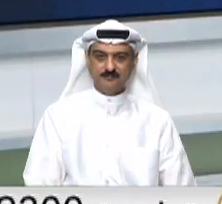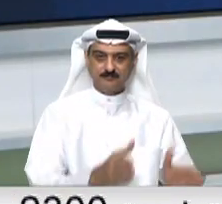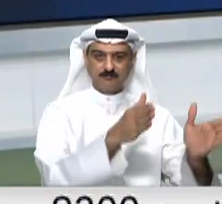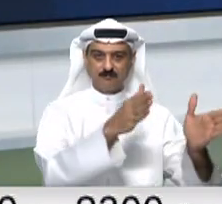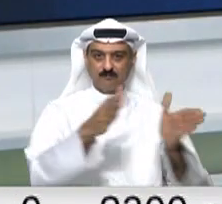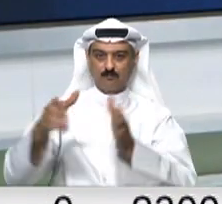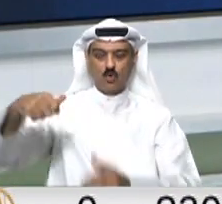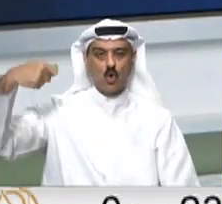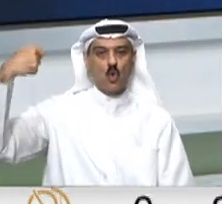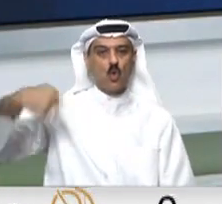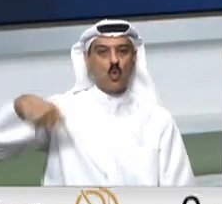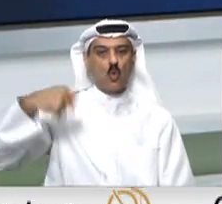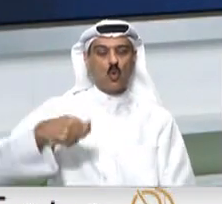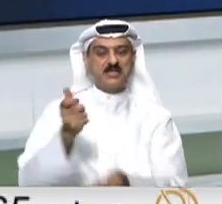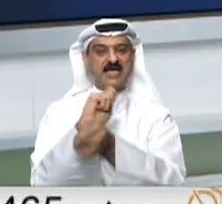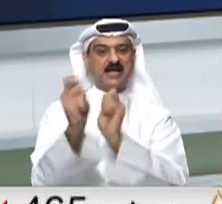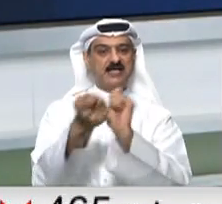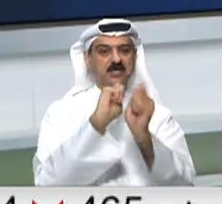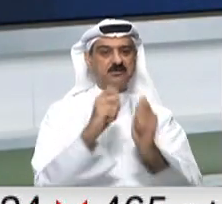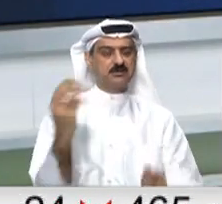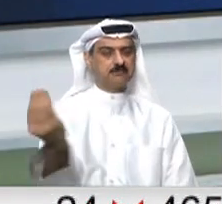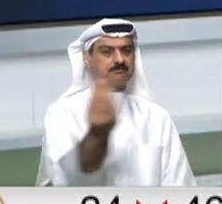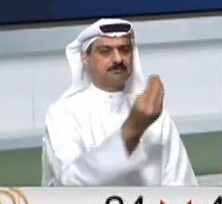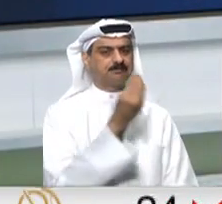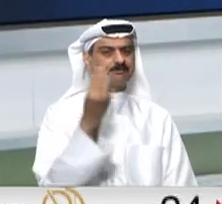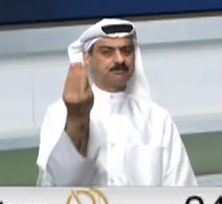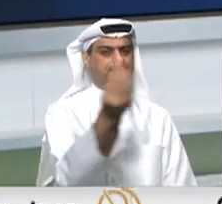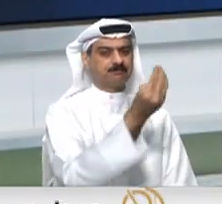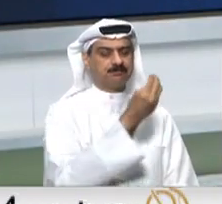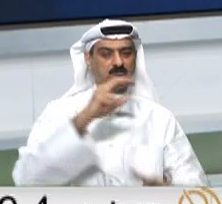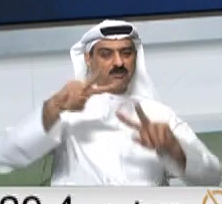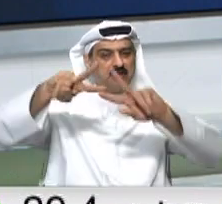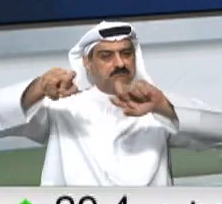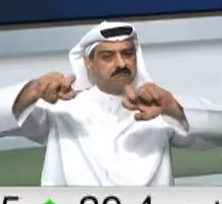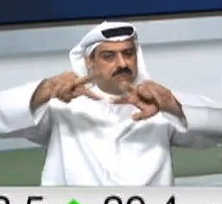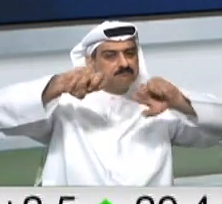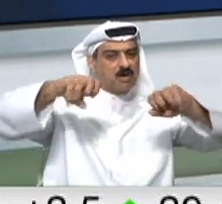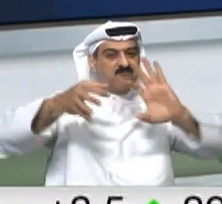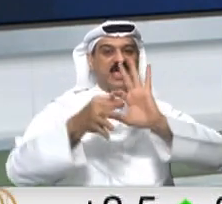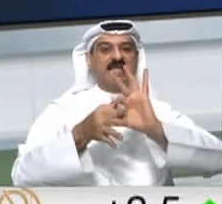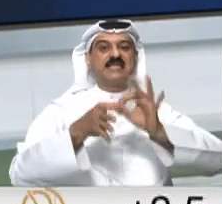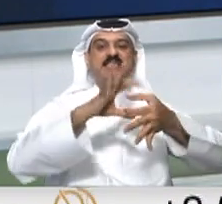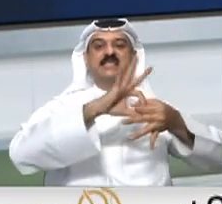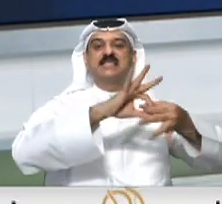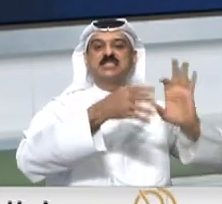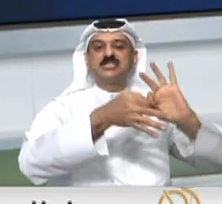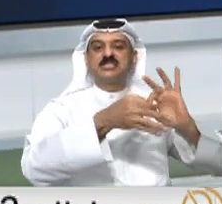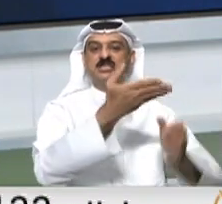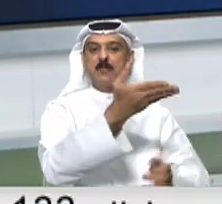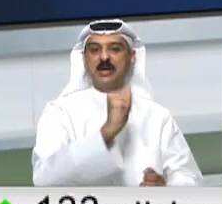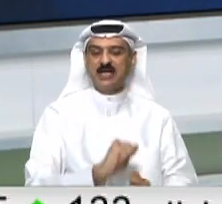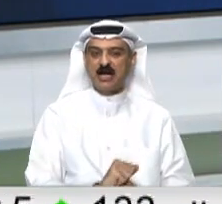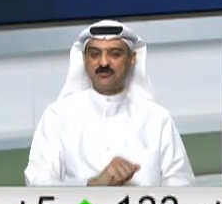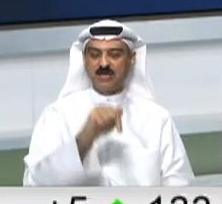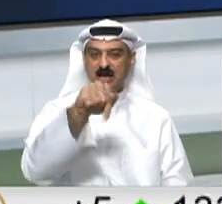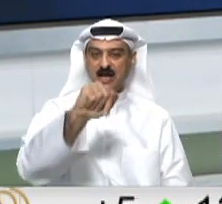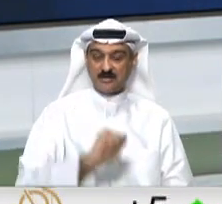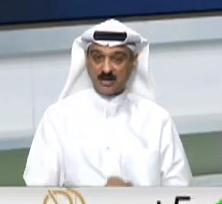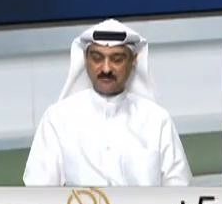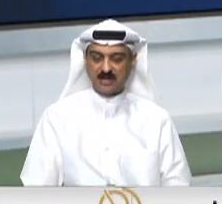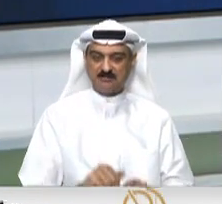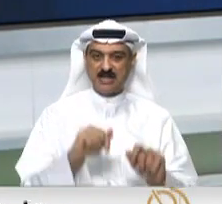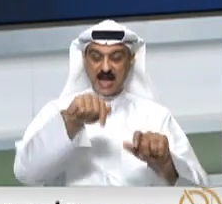قامت وزارة التجارة والصناعة بجولة تفتيشية على الجمعيات التعاونية متمثلة في الجهاز الفني